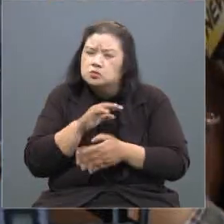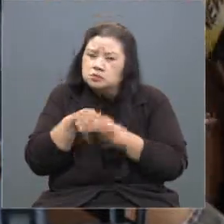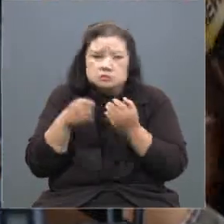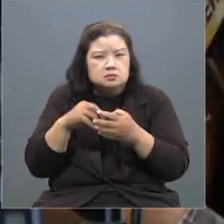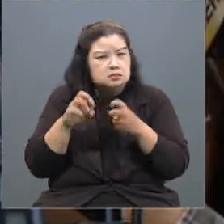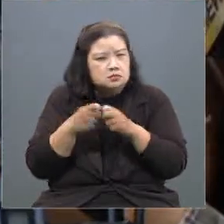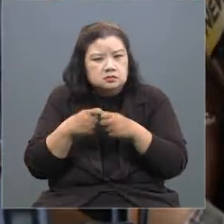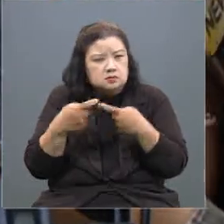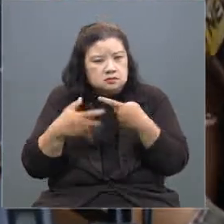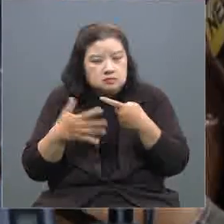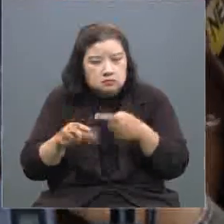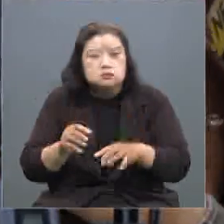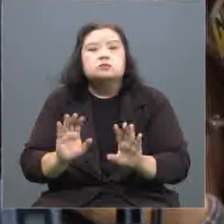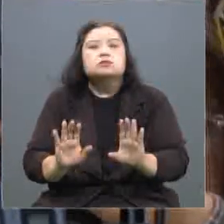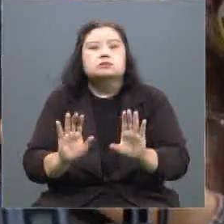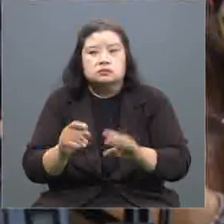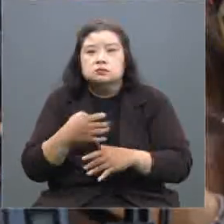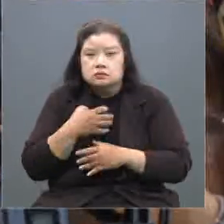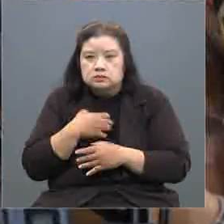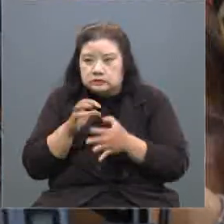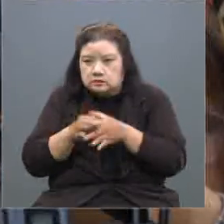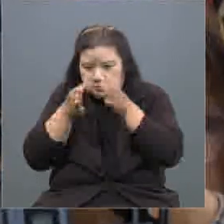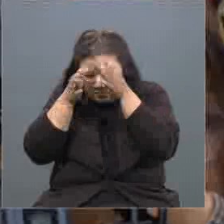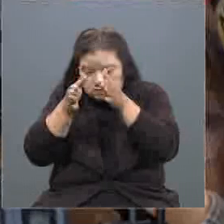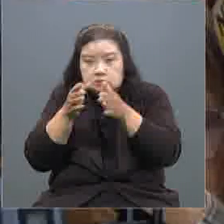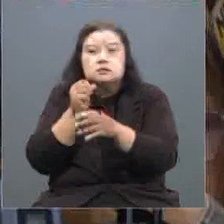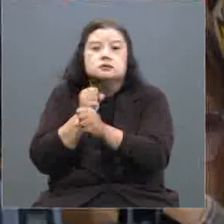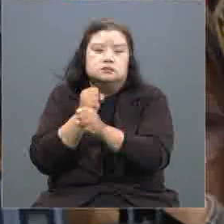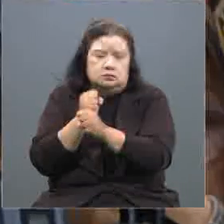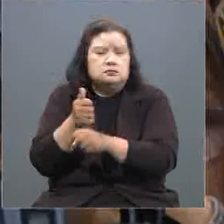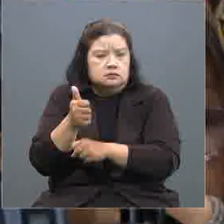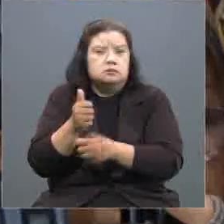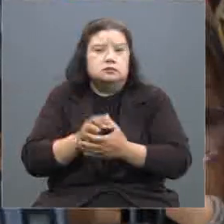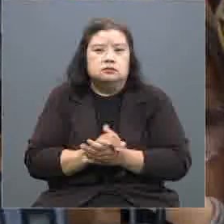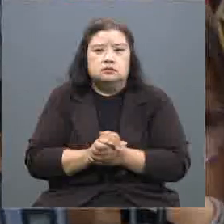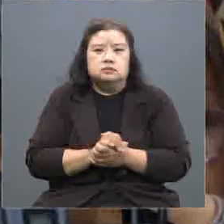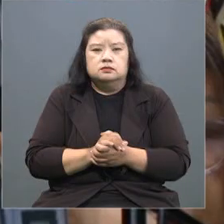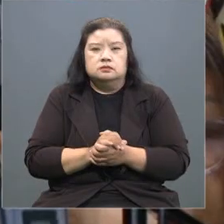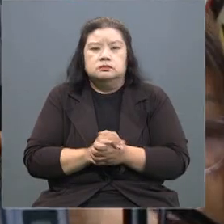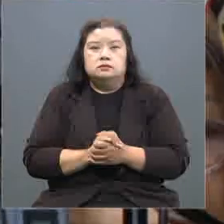มีภารกิจหนักขอให้โฟกัสเรื่องงานไปดีกว่า